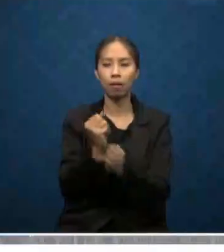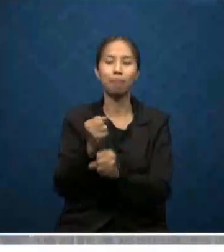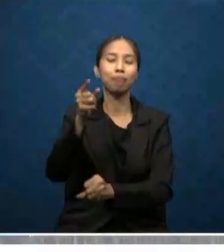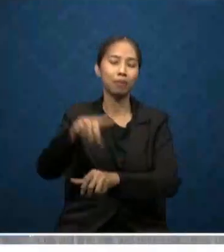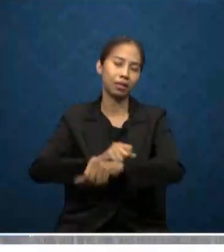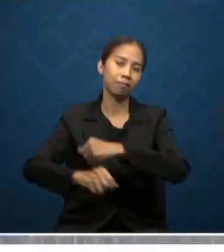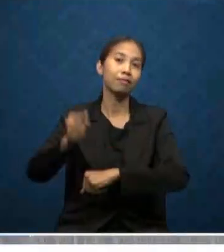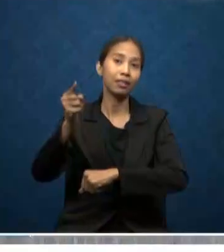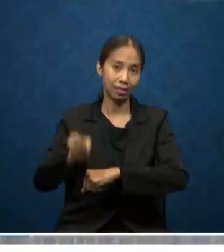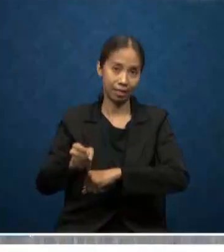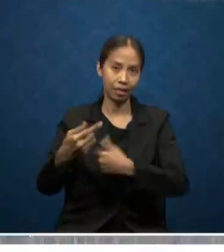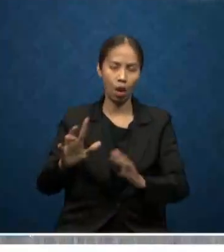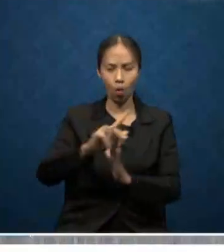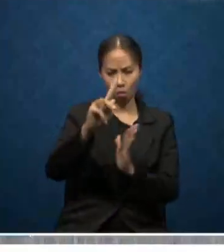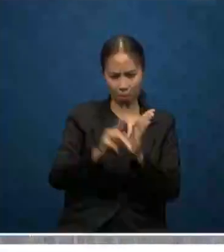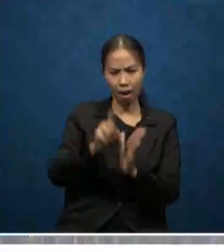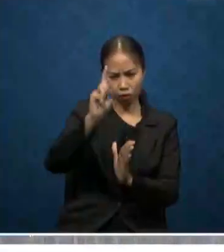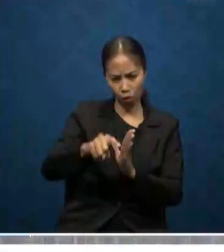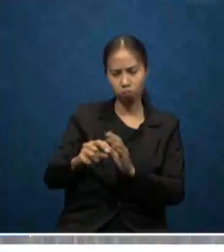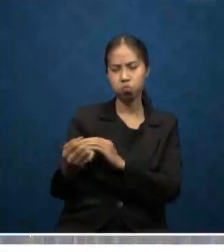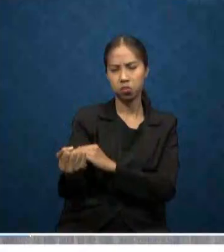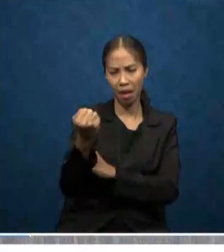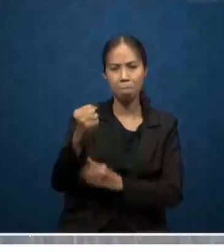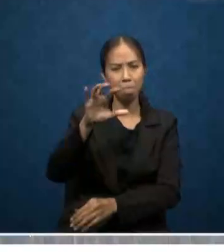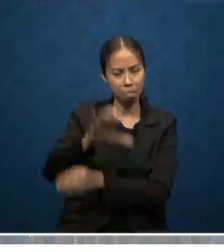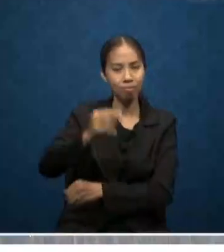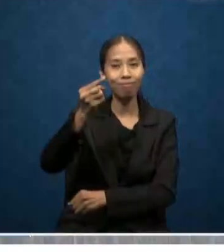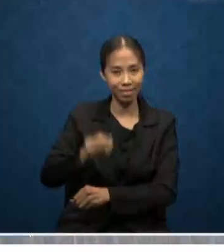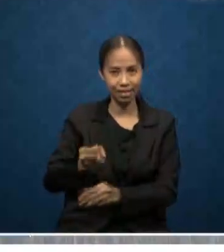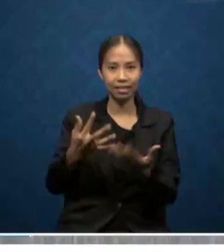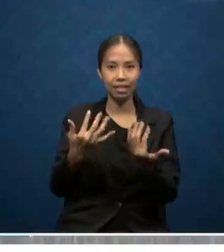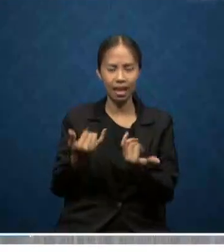ทำกฎหมายให้ศักดิ์สิทธิ์ครับน่าจะลดการสูญเสียได้ขอบคุณมากครับท่านประธาน